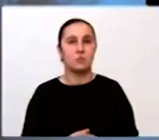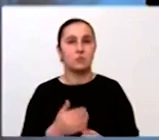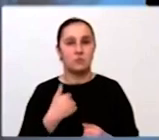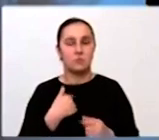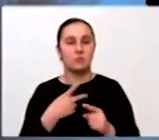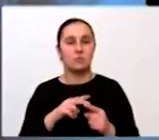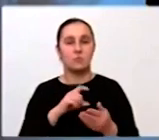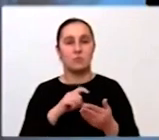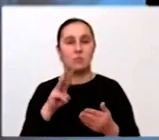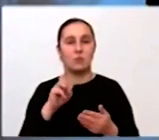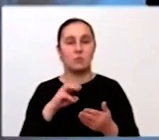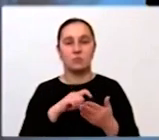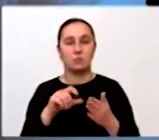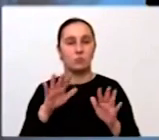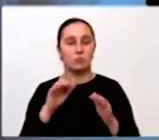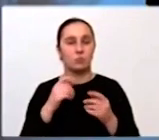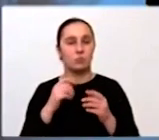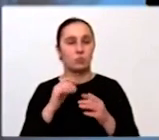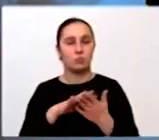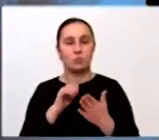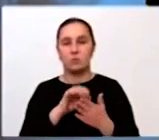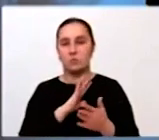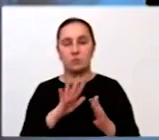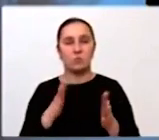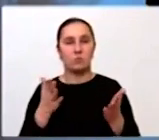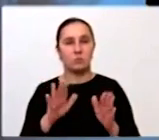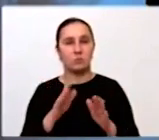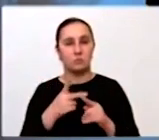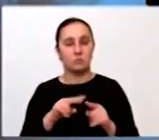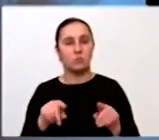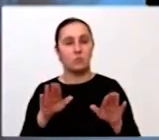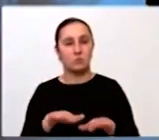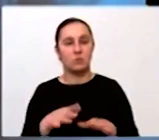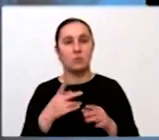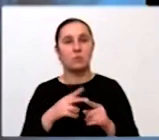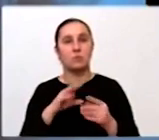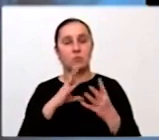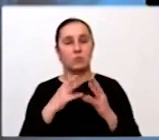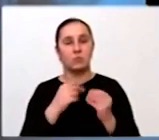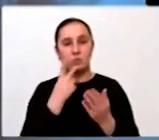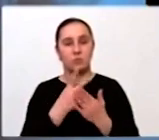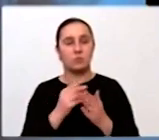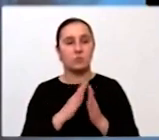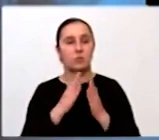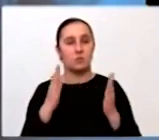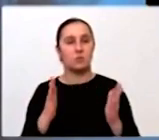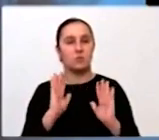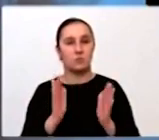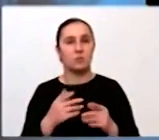Biz matnni buzmagan holatda, demak, shunday qoldiramiz va umumiy ko'rinishini kattalashtirib